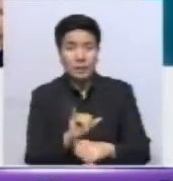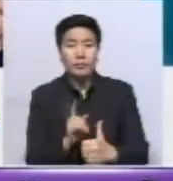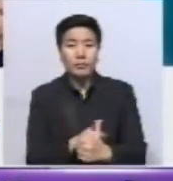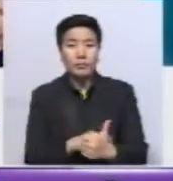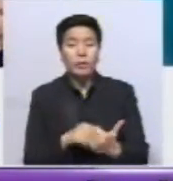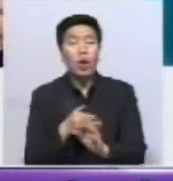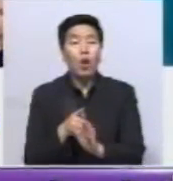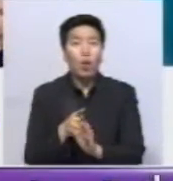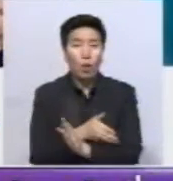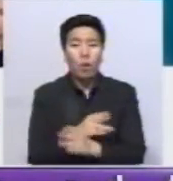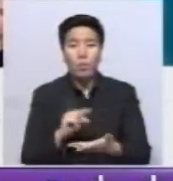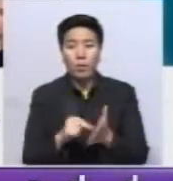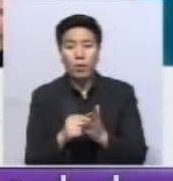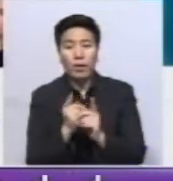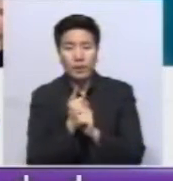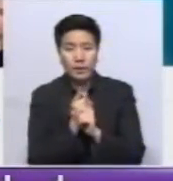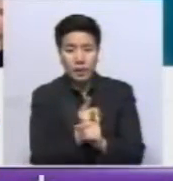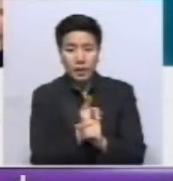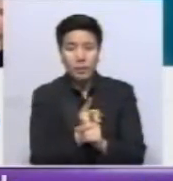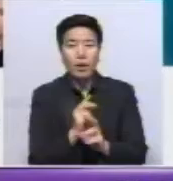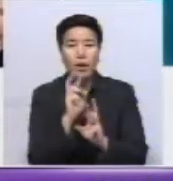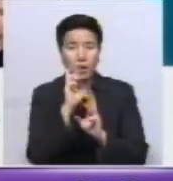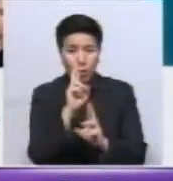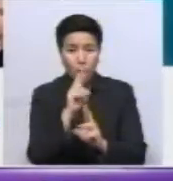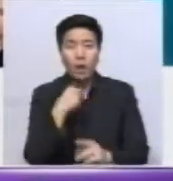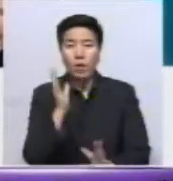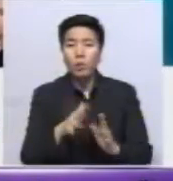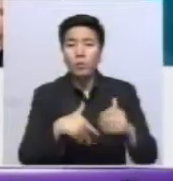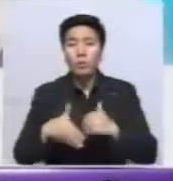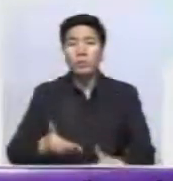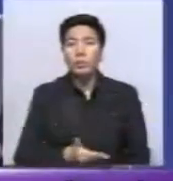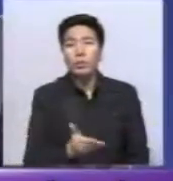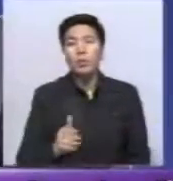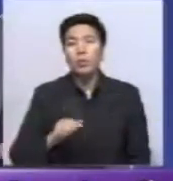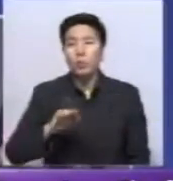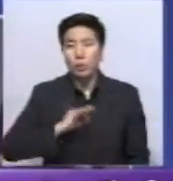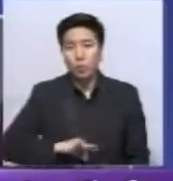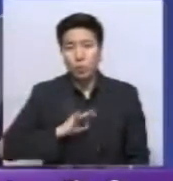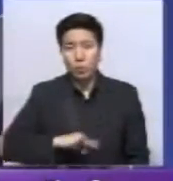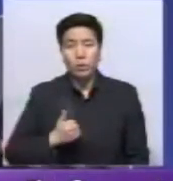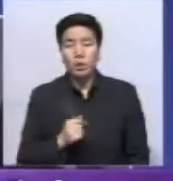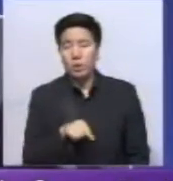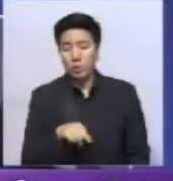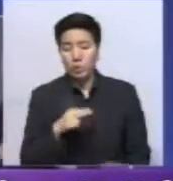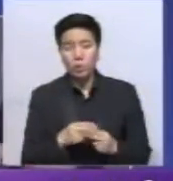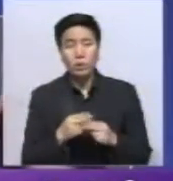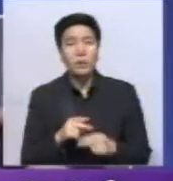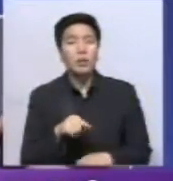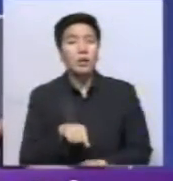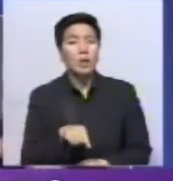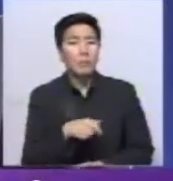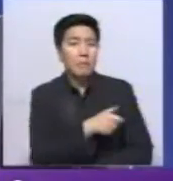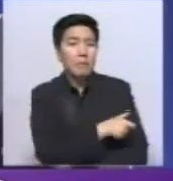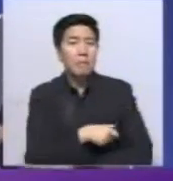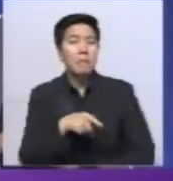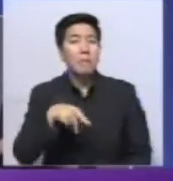ขั้นก่อนก็จะเป็นการติดตามเฝ้าระวังและสร้างการรับรู้ให้กับประชาชนโดยกองอำนวยการป้องกันและบรรเทาสาธารณภัยกลางร่วม